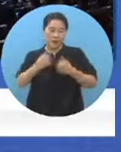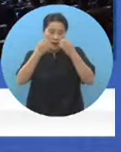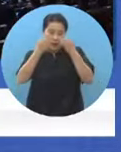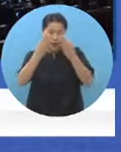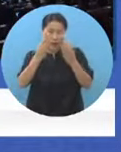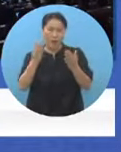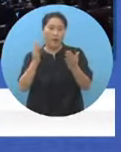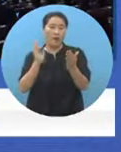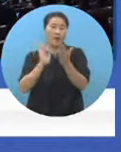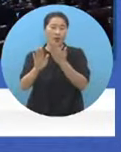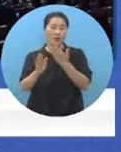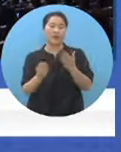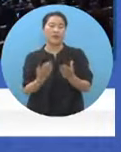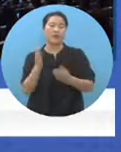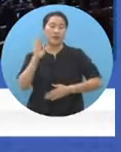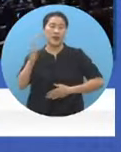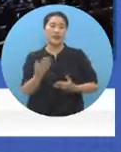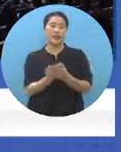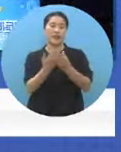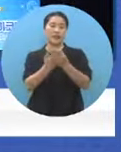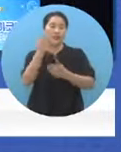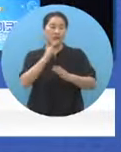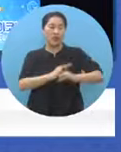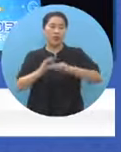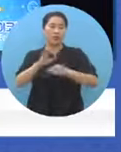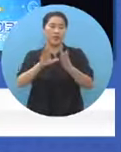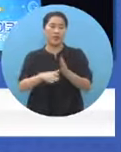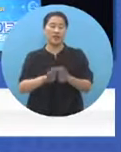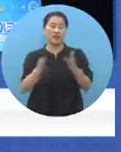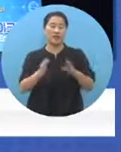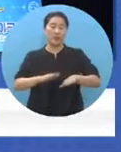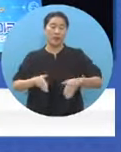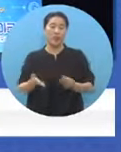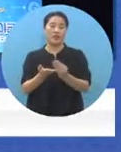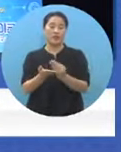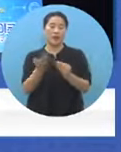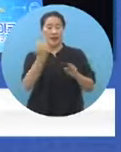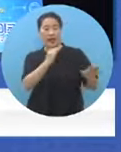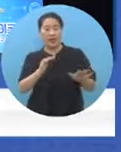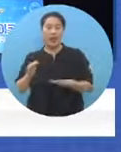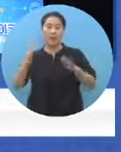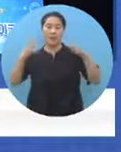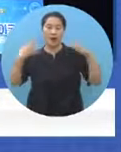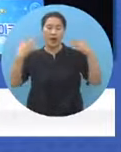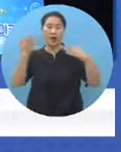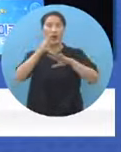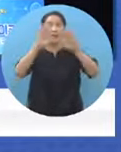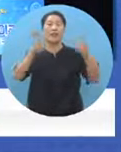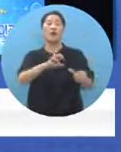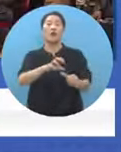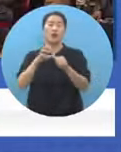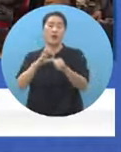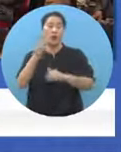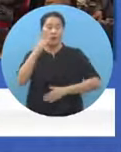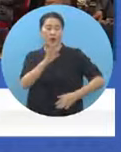도전과 혁신의 미래를 이끌 블루 이코노미 시대가 열렸습니다. 전라남도는 섬과 해양, 하늘, 바람 등을 활용한